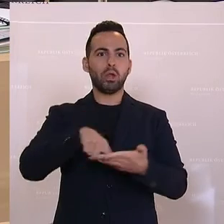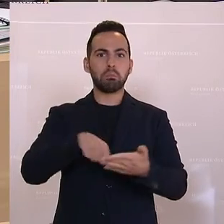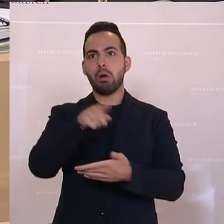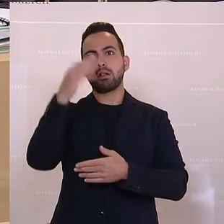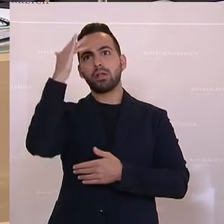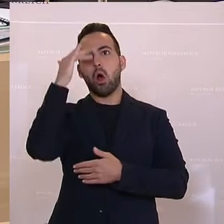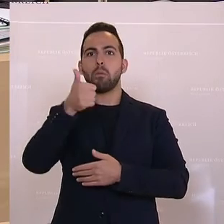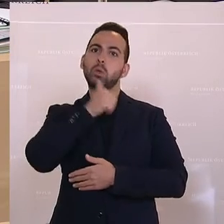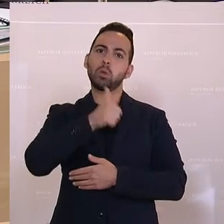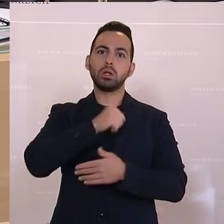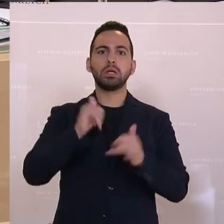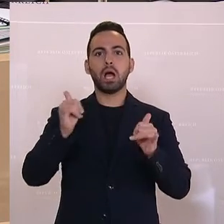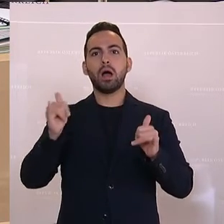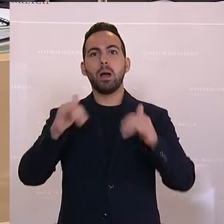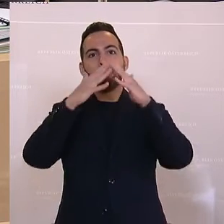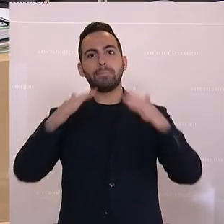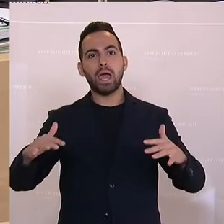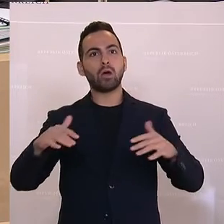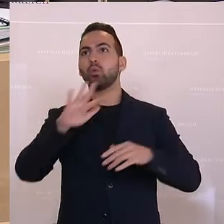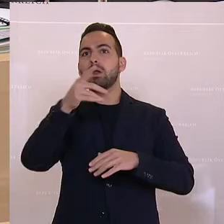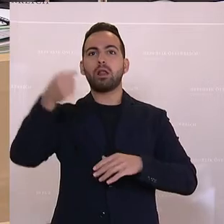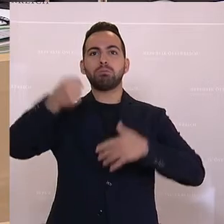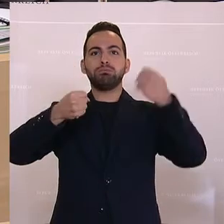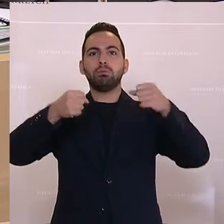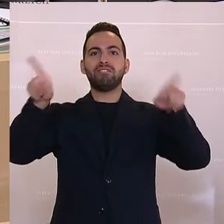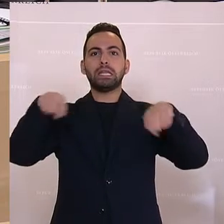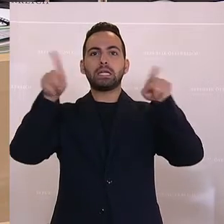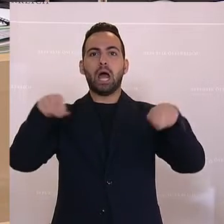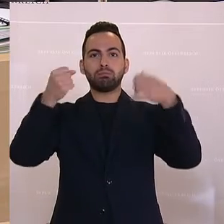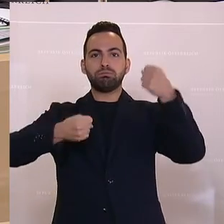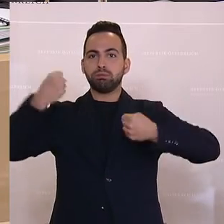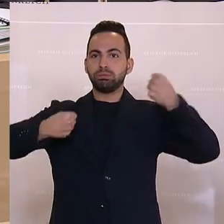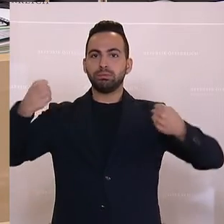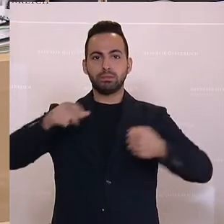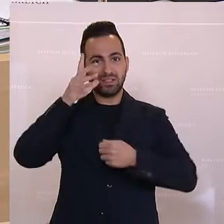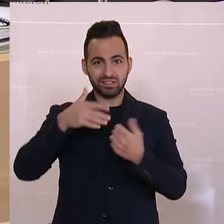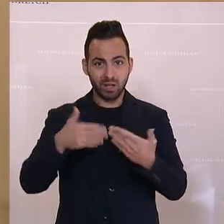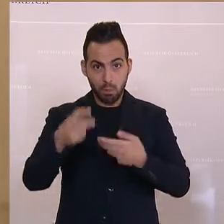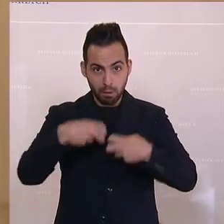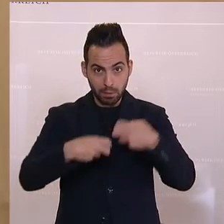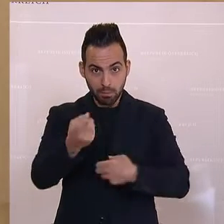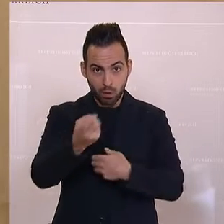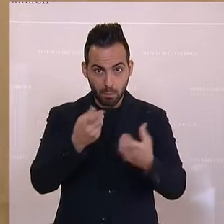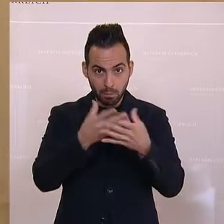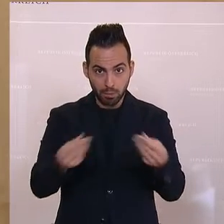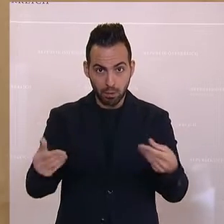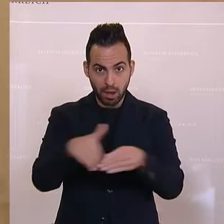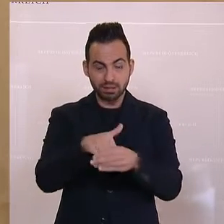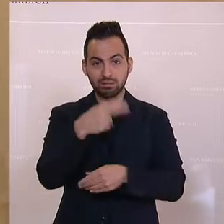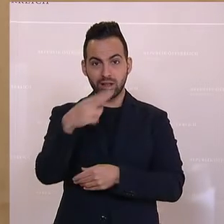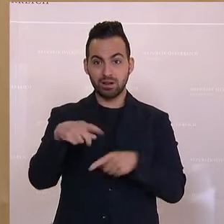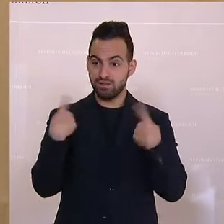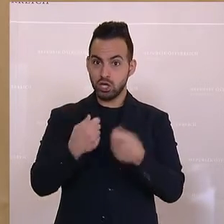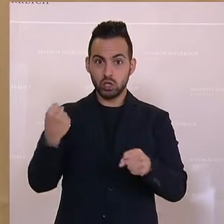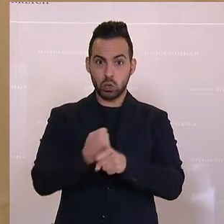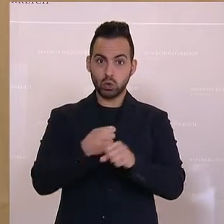von den Grünen, dass auf jedem Berg in Österreich 5 Windräder stehen. Das wird aber nicht die Problematik ersetzen. Wir sind trotzdem